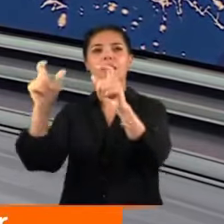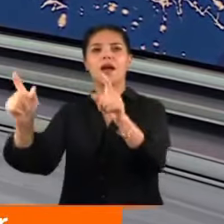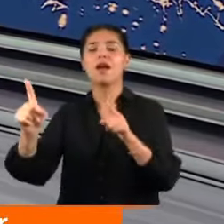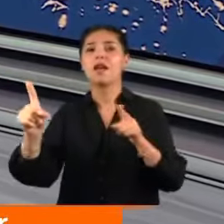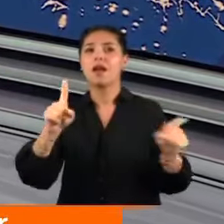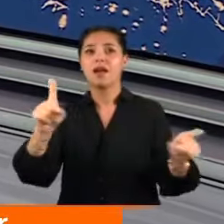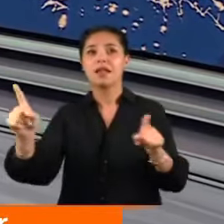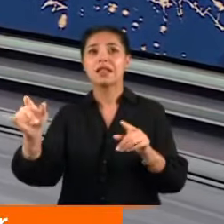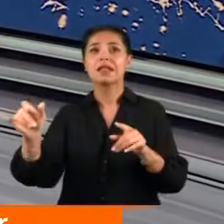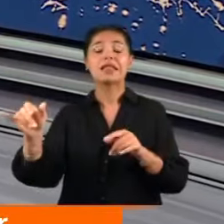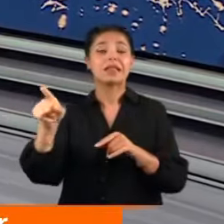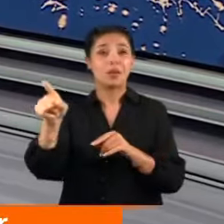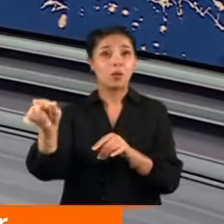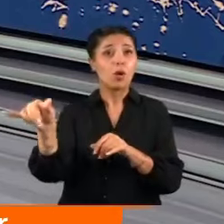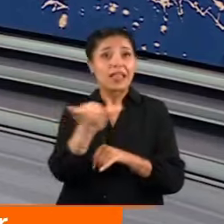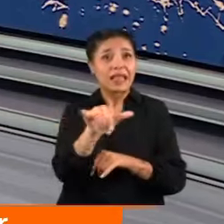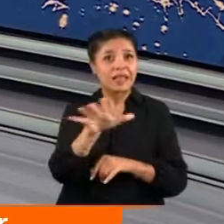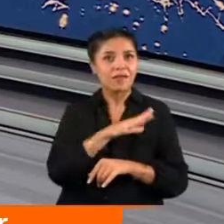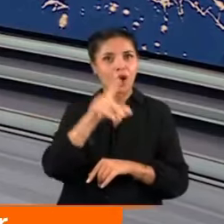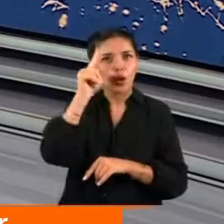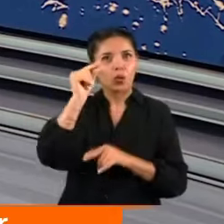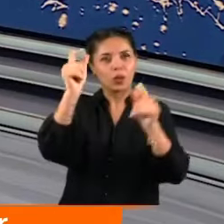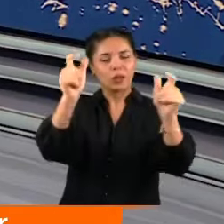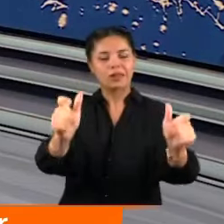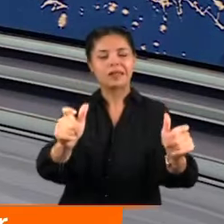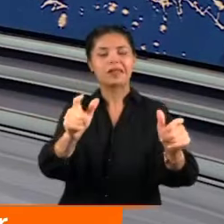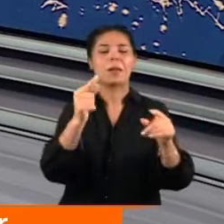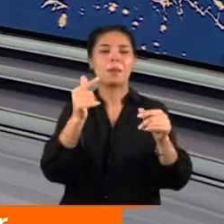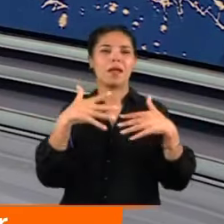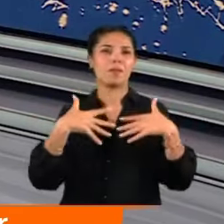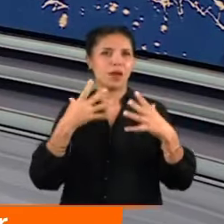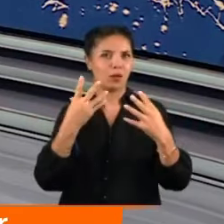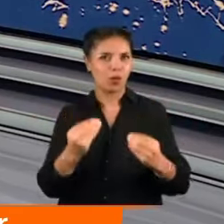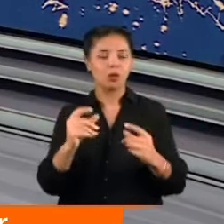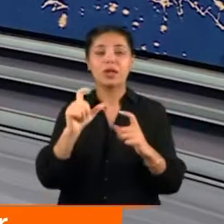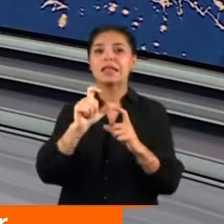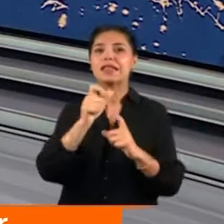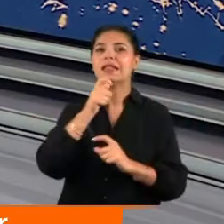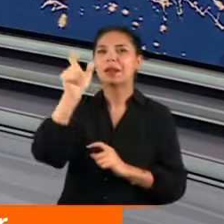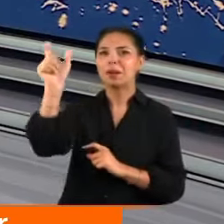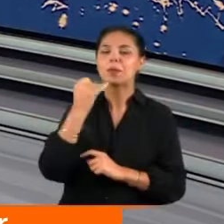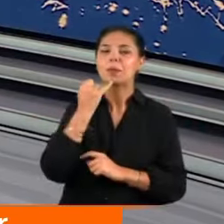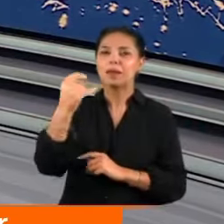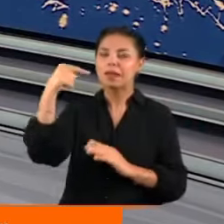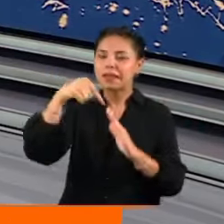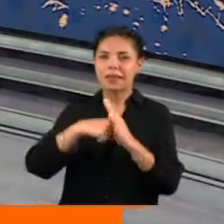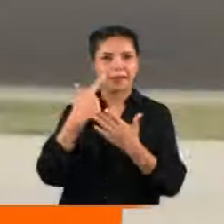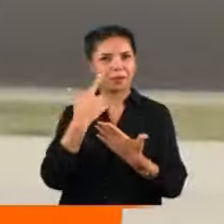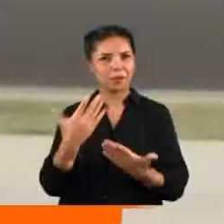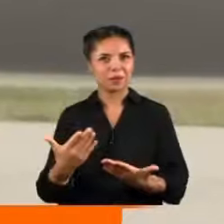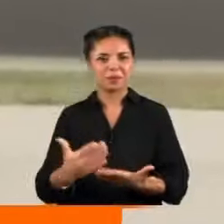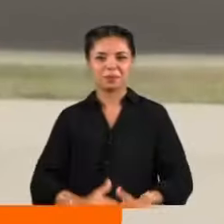ise komşu Yunanistan'ı biraz panikletti. İşte Sisi ziyaretinin yankıları.